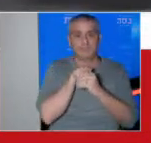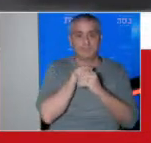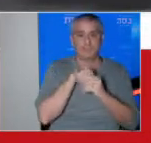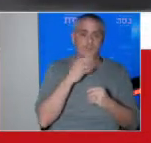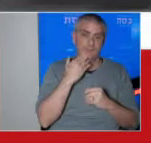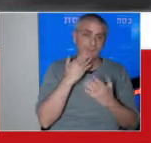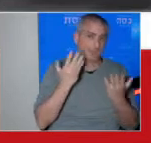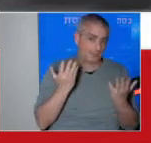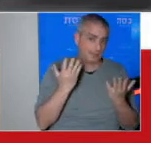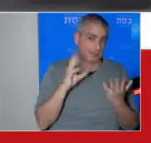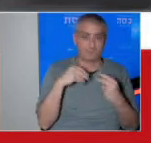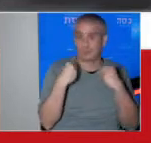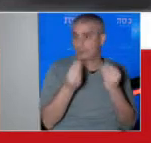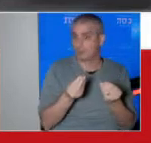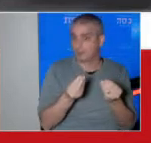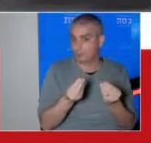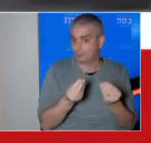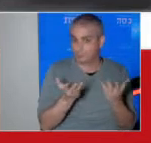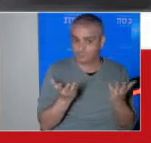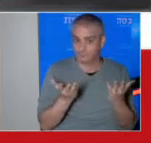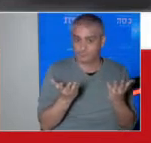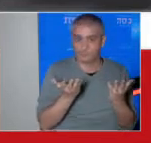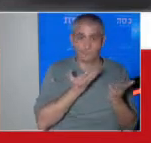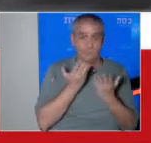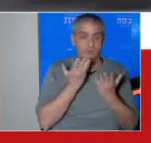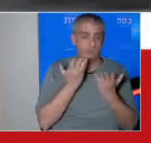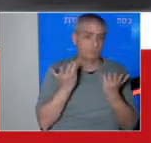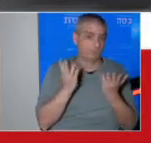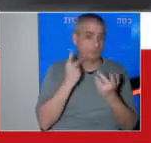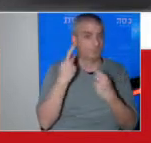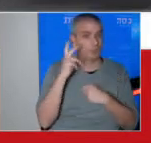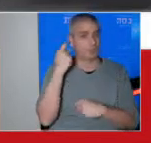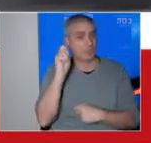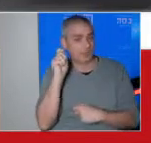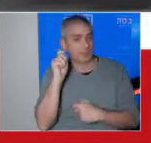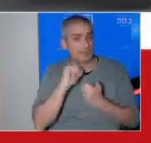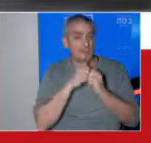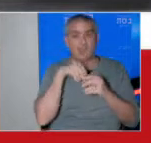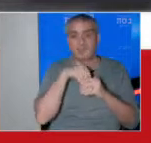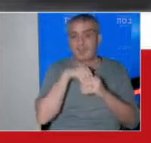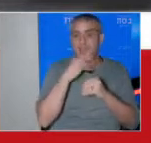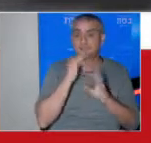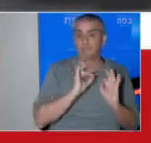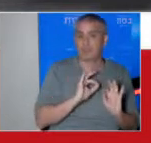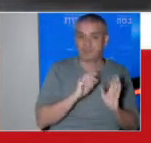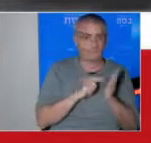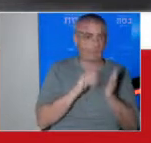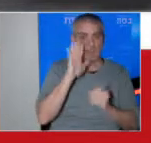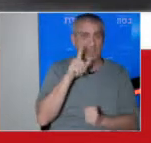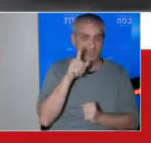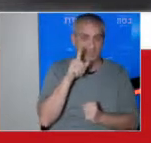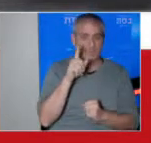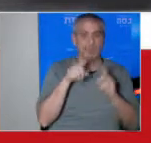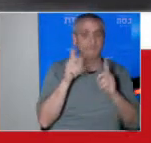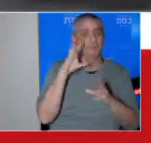שהם ייתנו, זאת אומרת, אם הם ייתנו את השירות סטאר הזה, אם הוא יהיה יותר יקר, אם יהיו בו תכנים גם ישראלים, כי באירופה